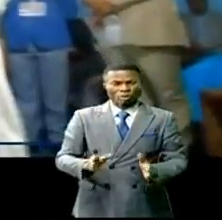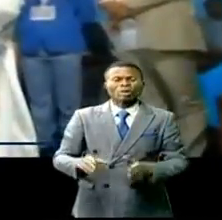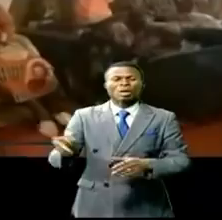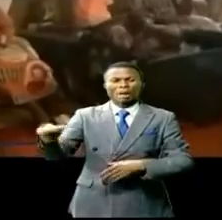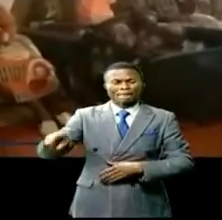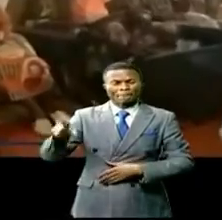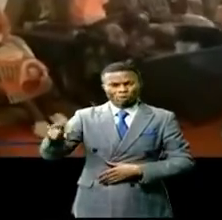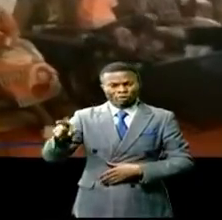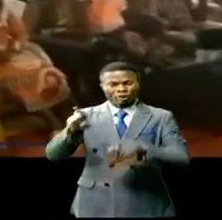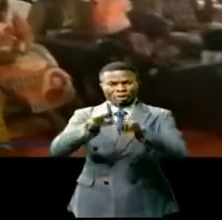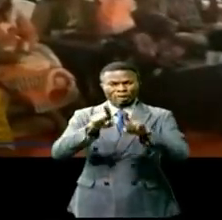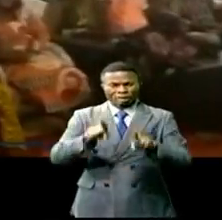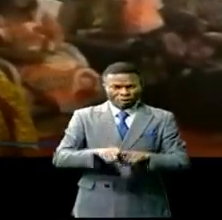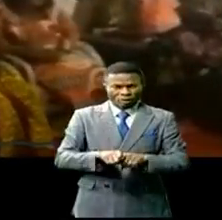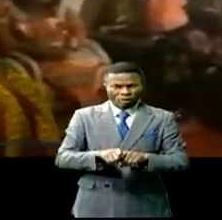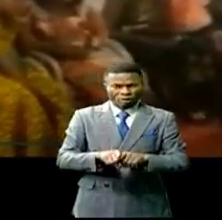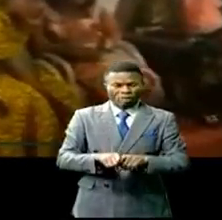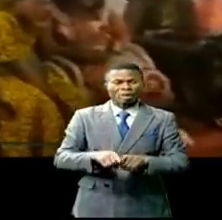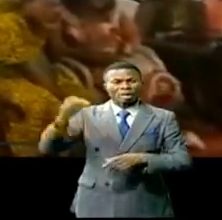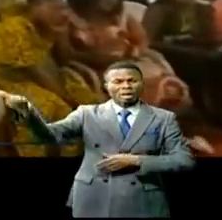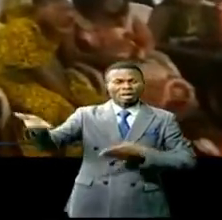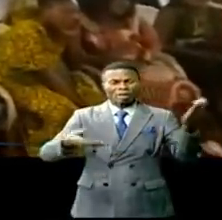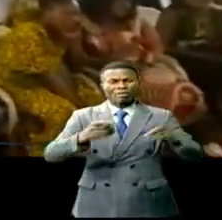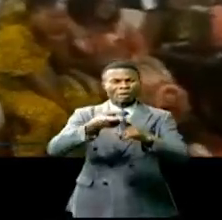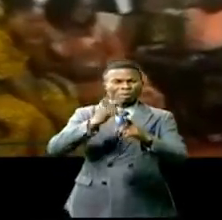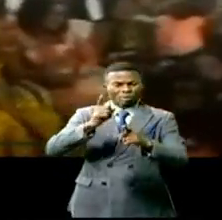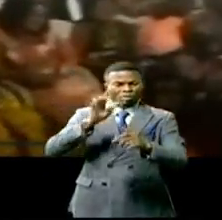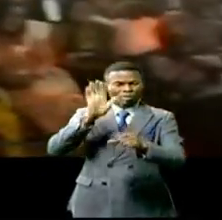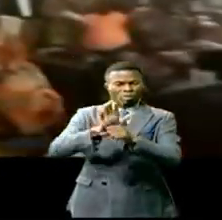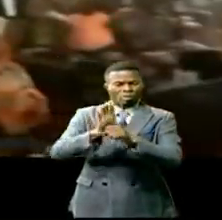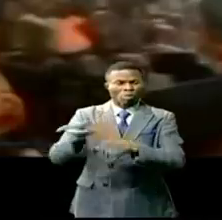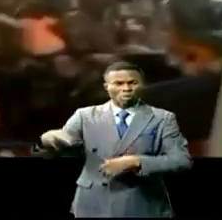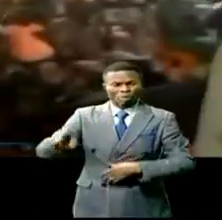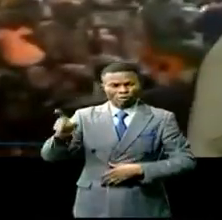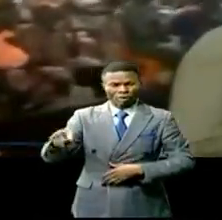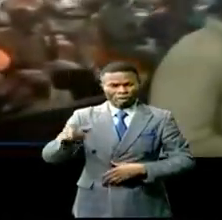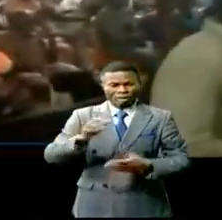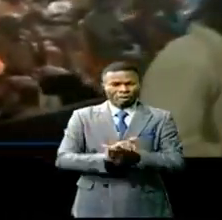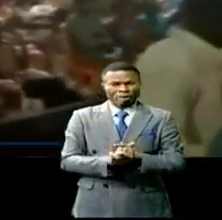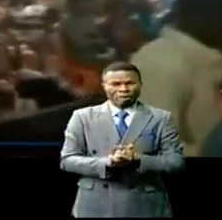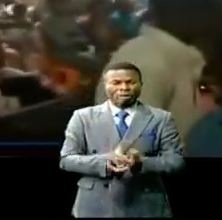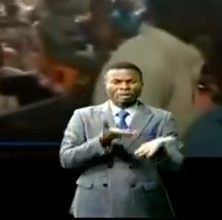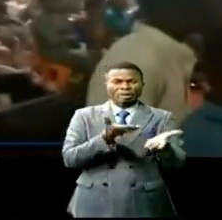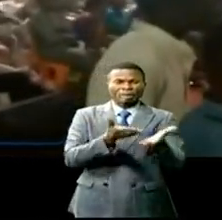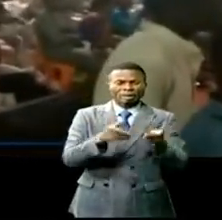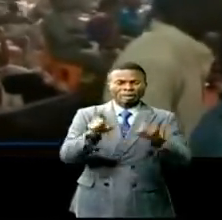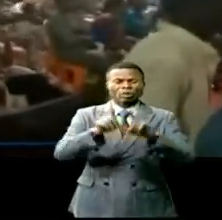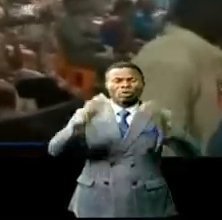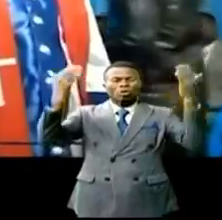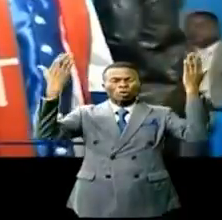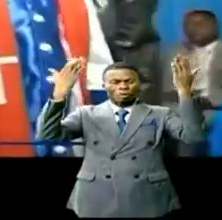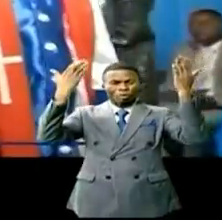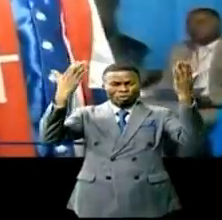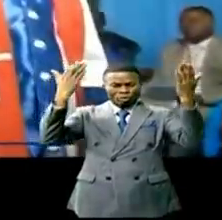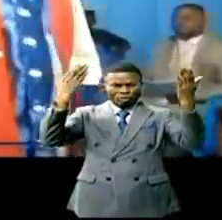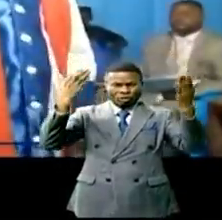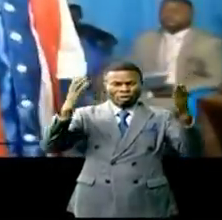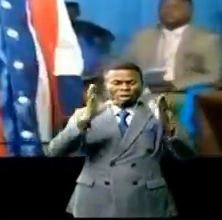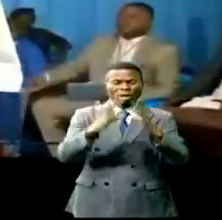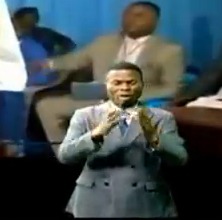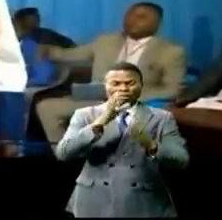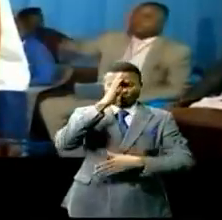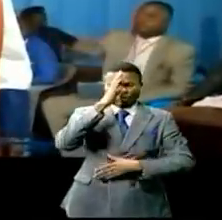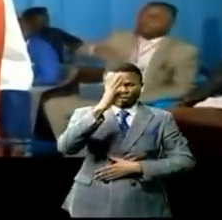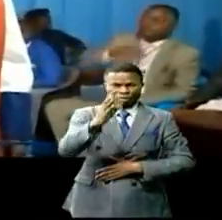ainsi que des invités venus de toutes les provinces de sérieux la conditionnelle avec des finales